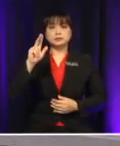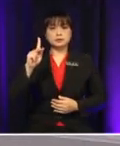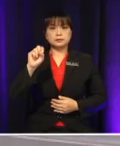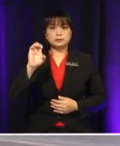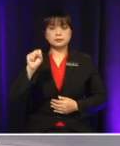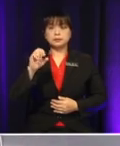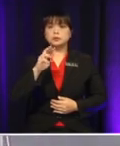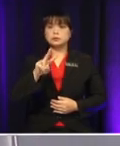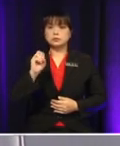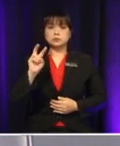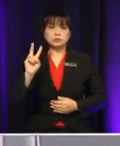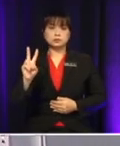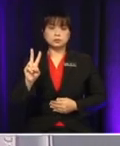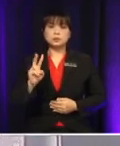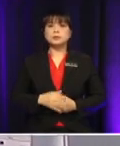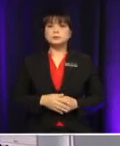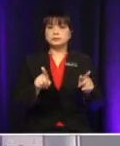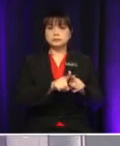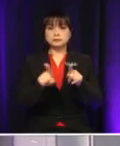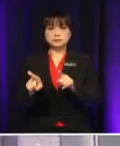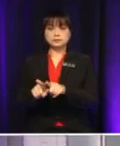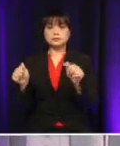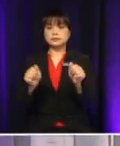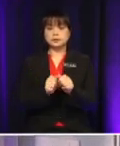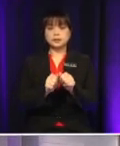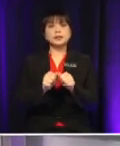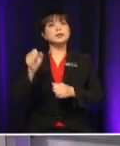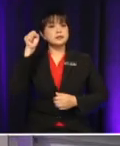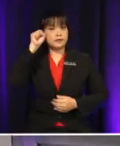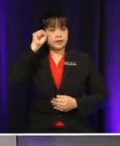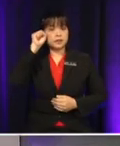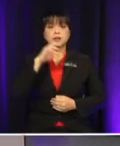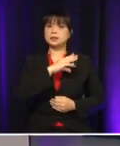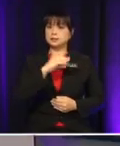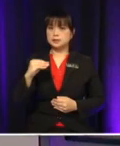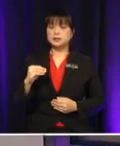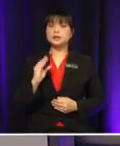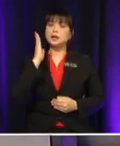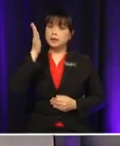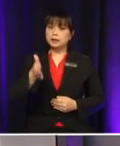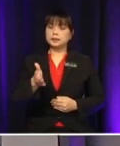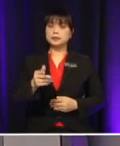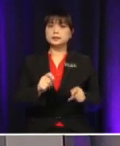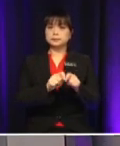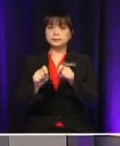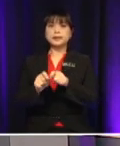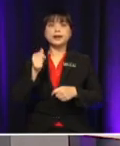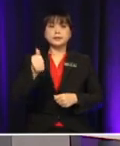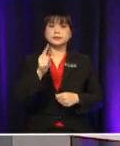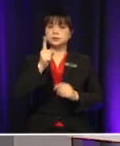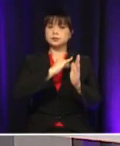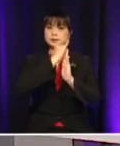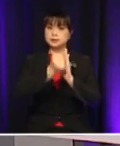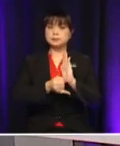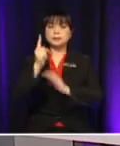2022 pecutan bersama saya syafika dan saya akan menemani anda selama satu jam pada hari ini